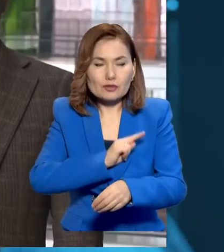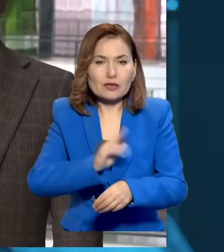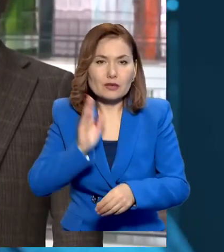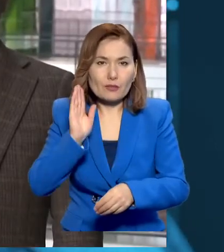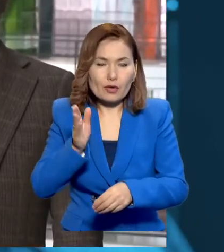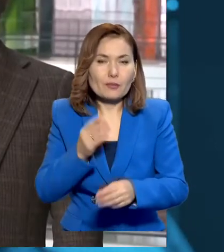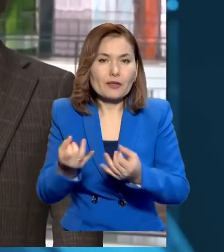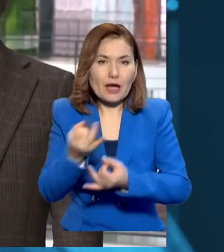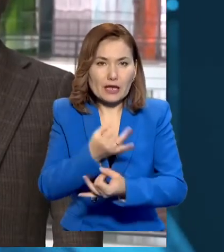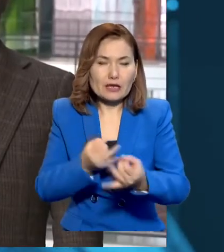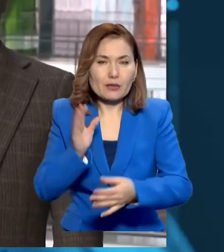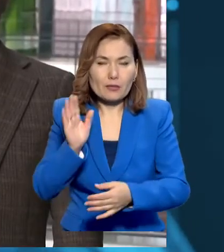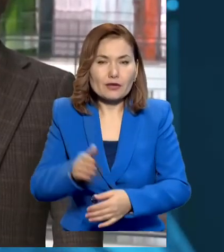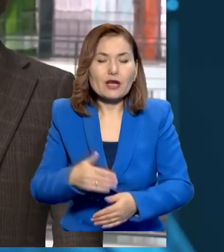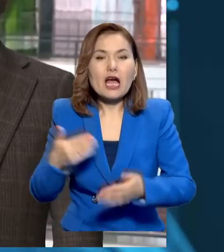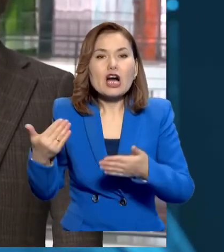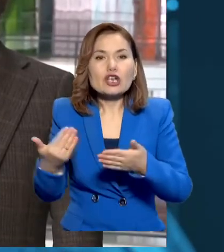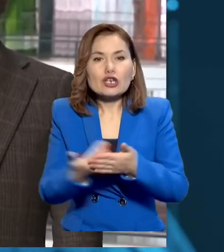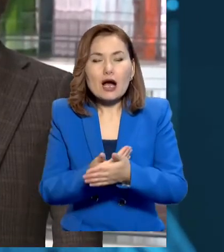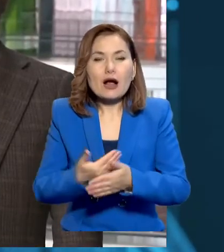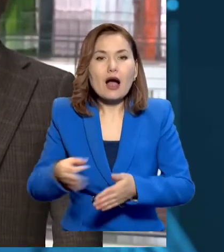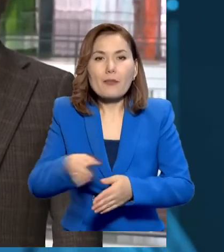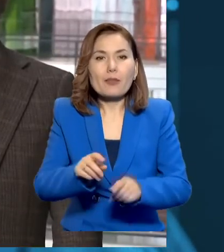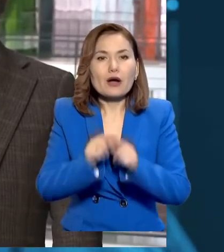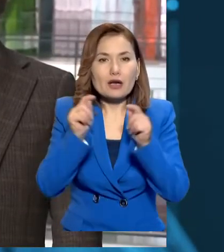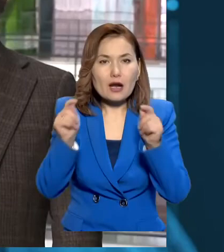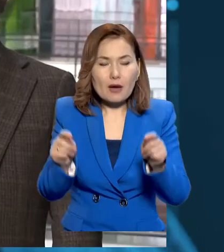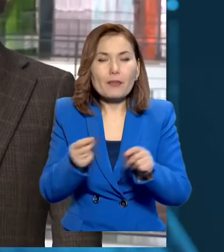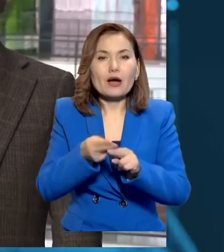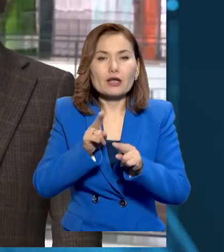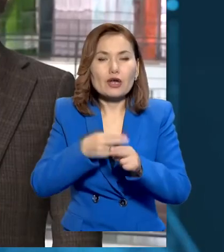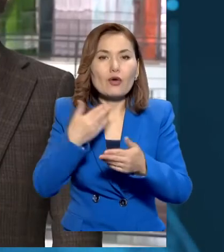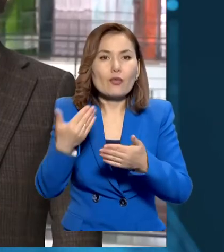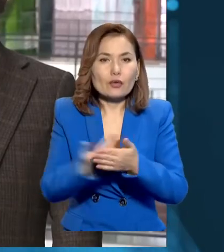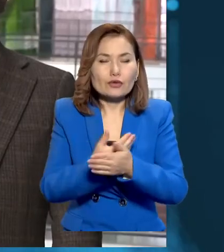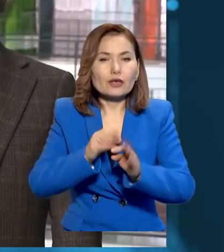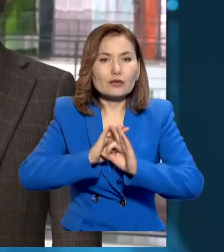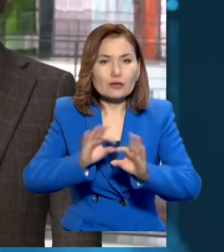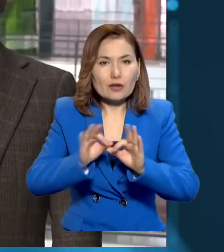Рахмет әріптес, жаңа құрылатын аймақтарға қатысты тың ақпаратпен бөліскен әріптесім Дарын Сағитов.